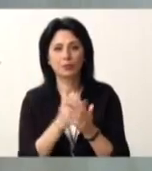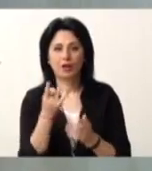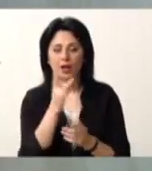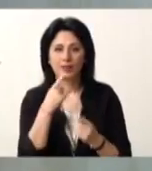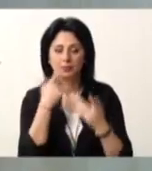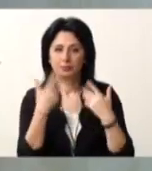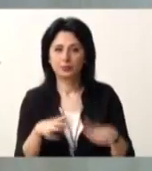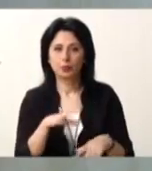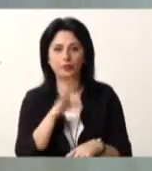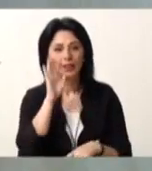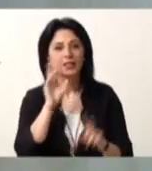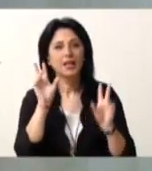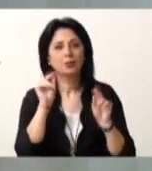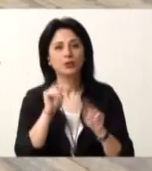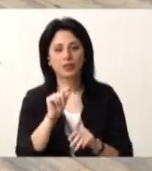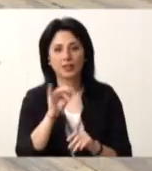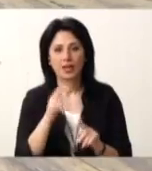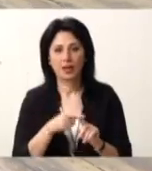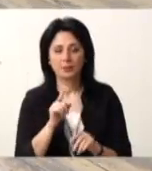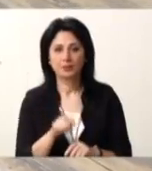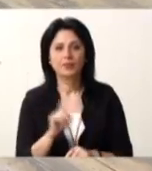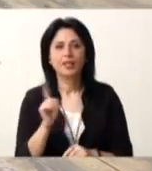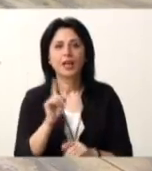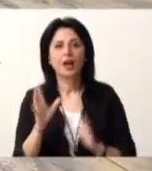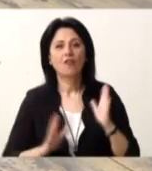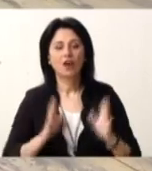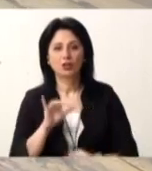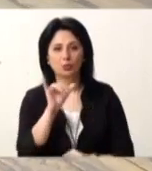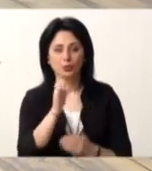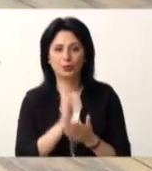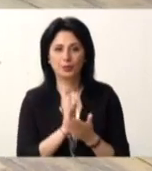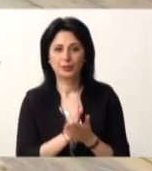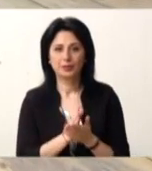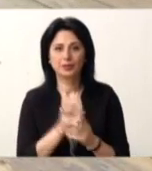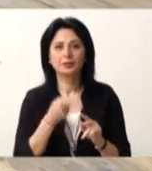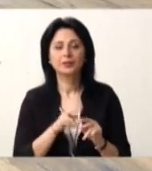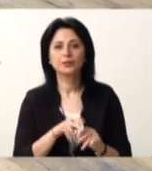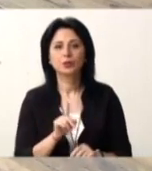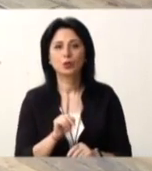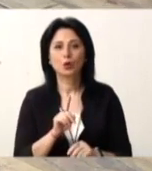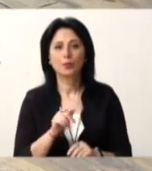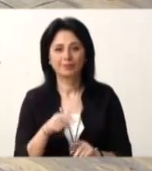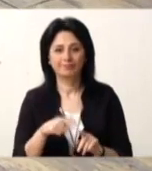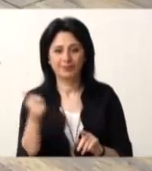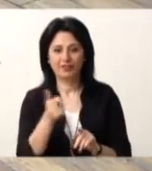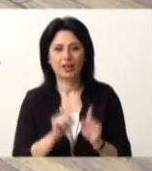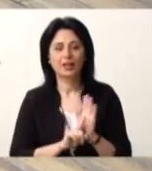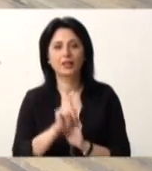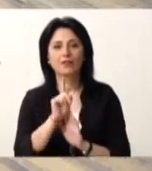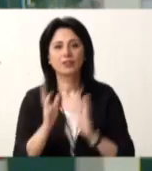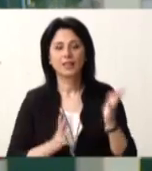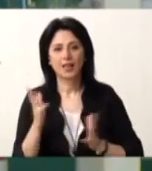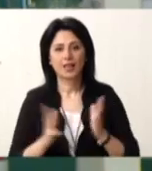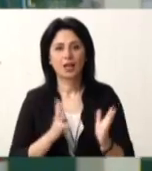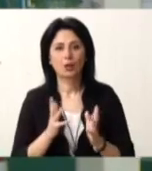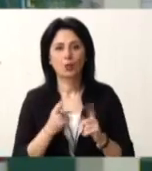არაერთხელ გვისაუბრებთ. დილამშვიდობისათვის. რა ვარჯიშები გვაქვს იმისათვის, რომ კვირა დავიწყოთ, რაც შეიძლება